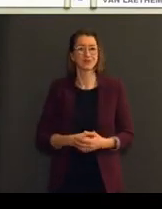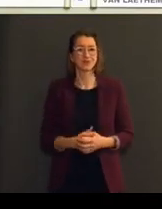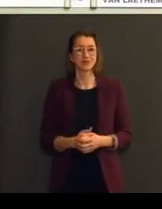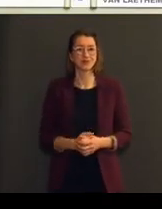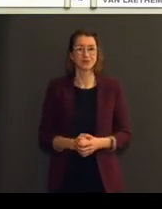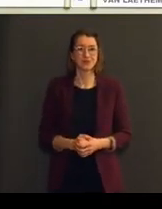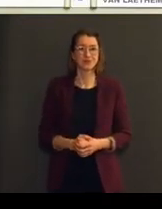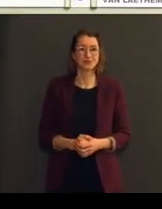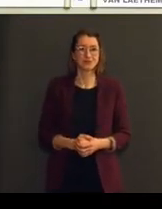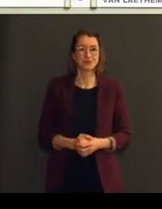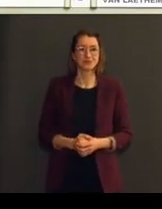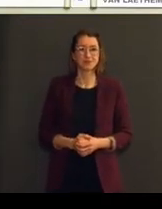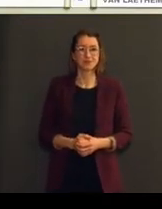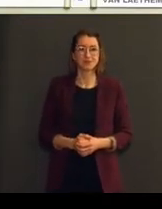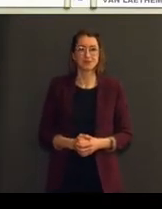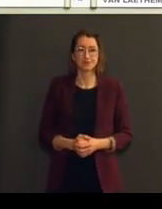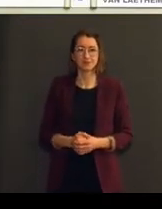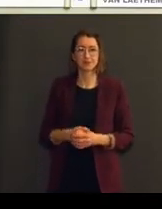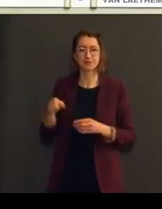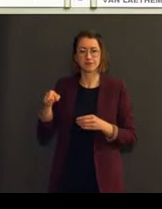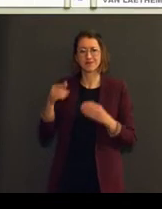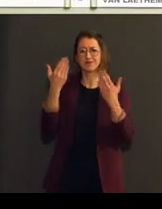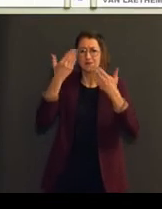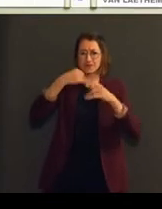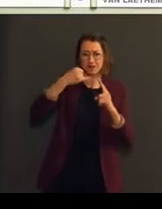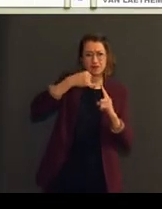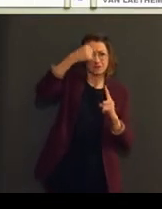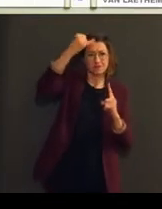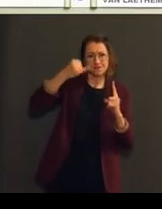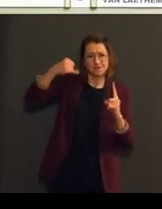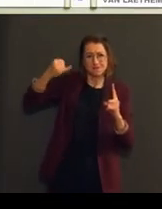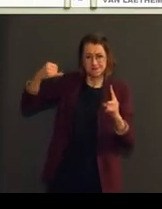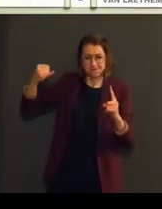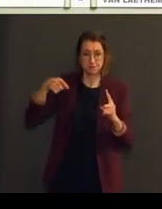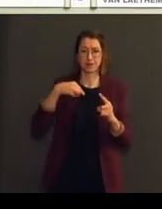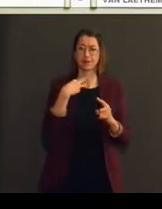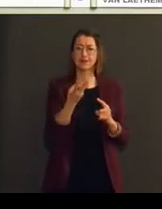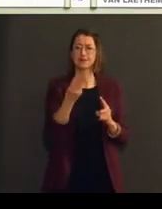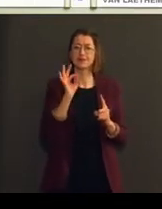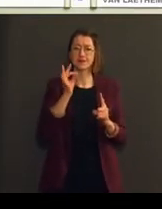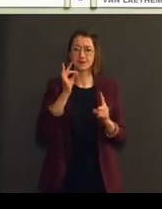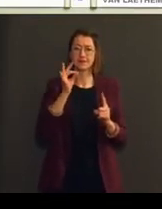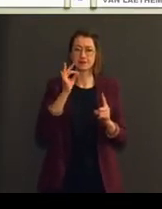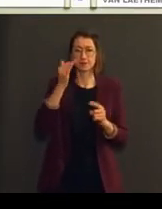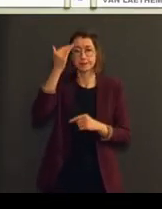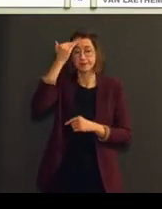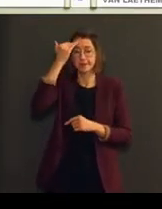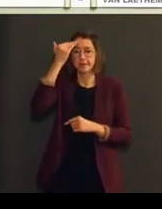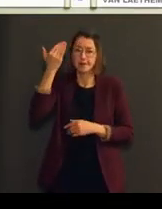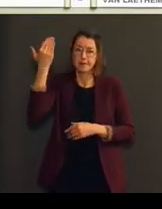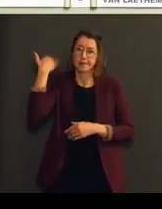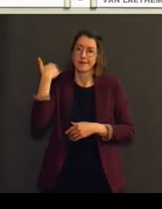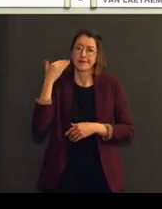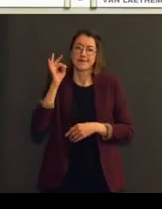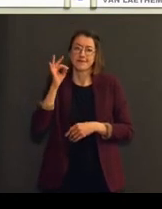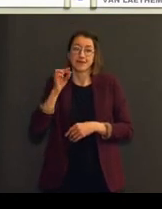s'est partie vers la montée au niveau du mois de février, et on sait tous que c'est le début à ce moment-là de notre